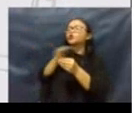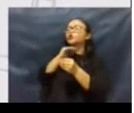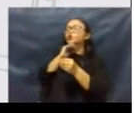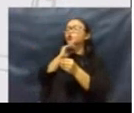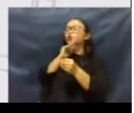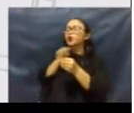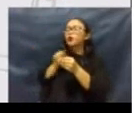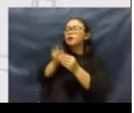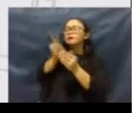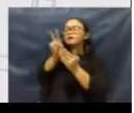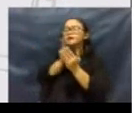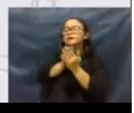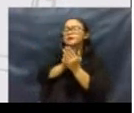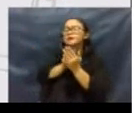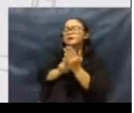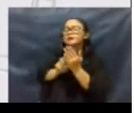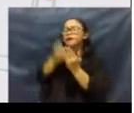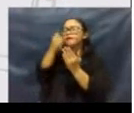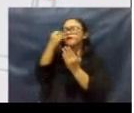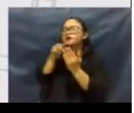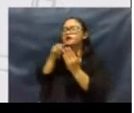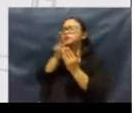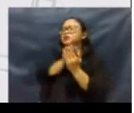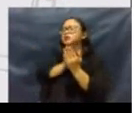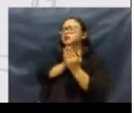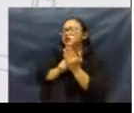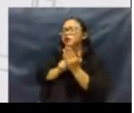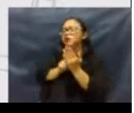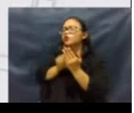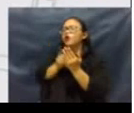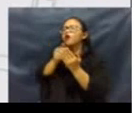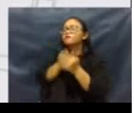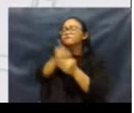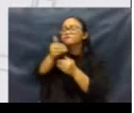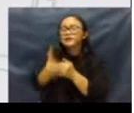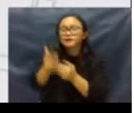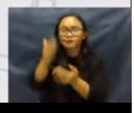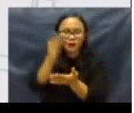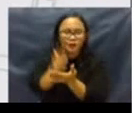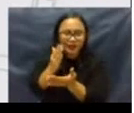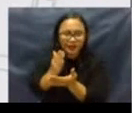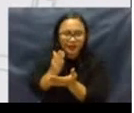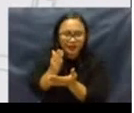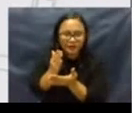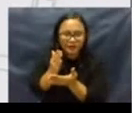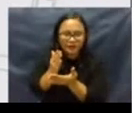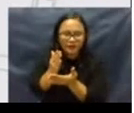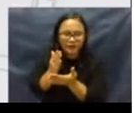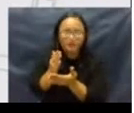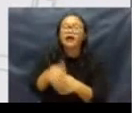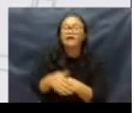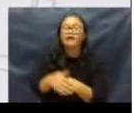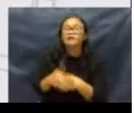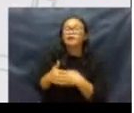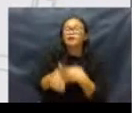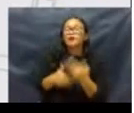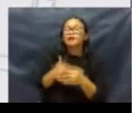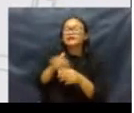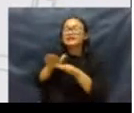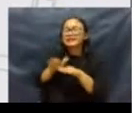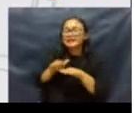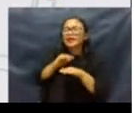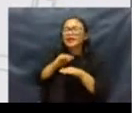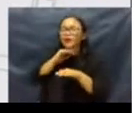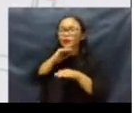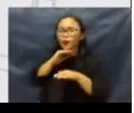menganalisis informasi untuk sebelum kita mengambil keputusan. Proses ngeremnya itu adalah yang sangat penting.